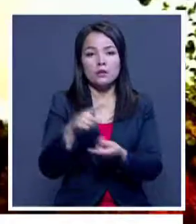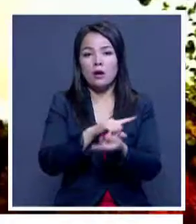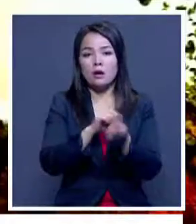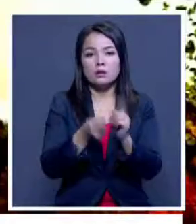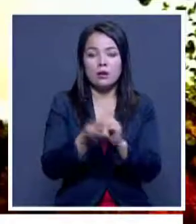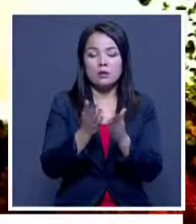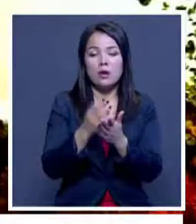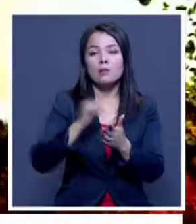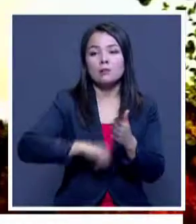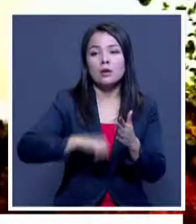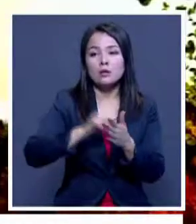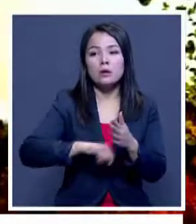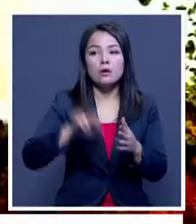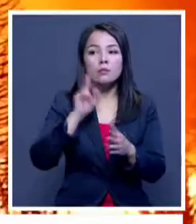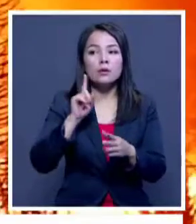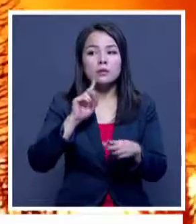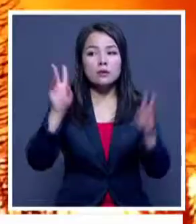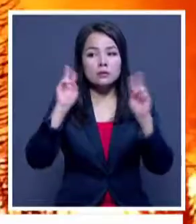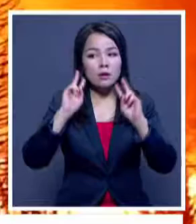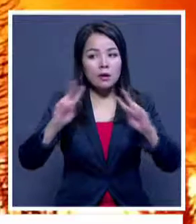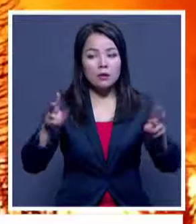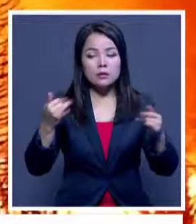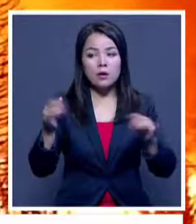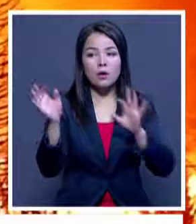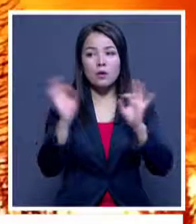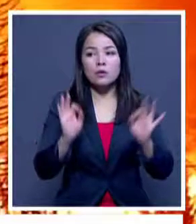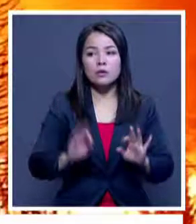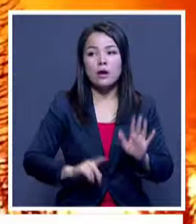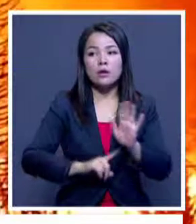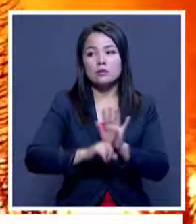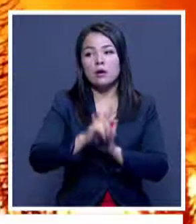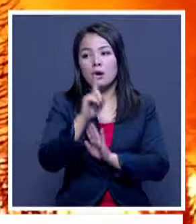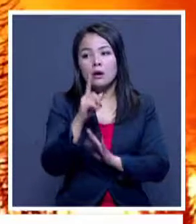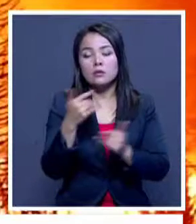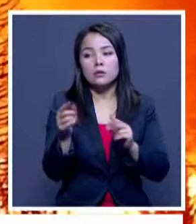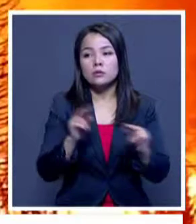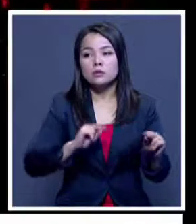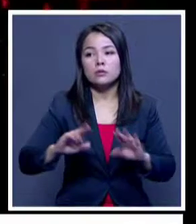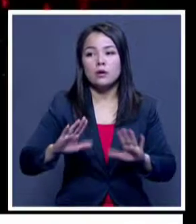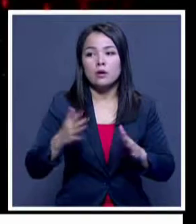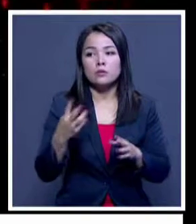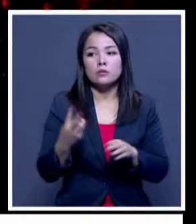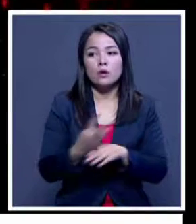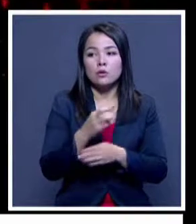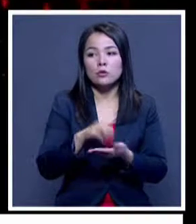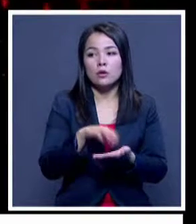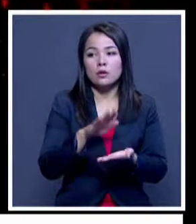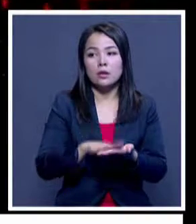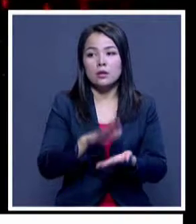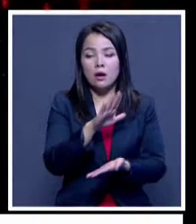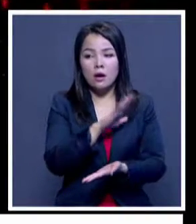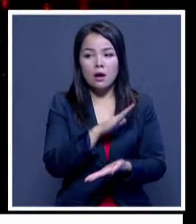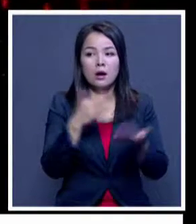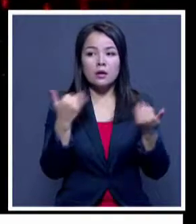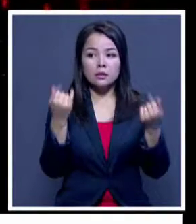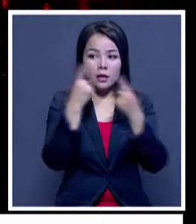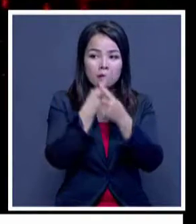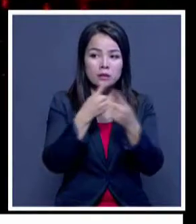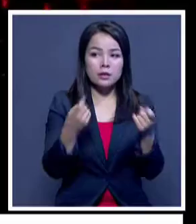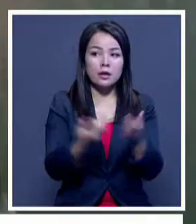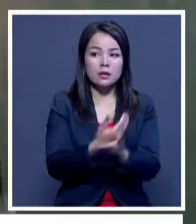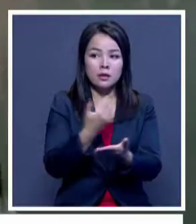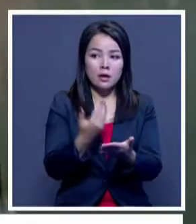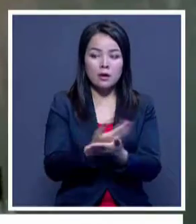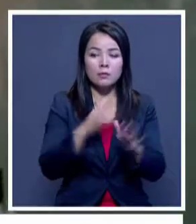себеп болғаны белгісіз. Күз басталғалы Вайомингте мұндай оқиға осымен үшінші рет тіркелді. Жергілікті биліктің